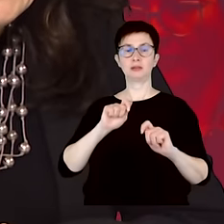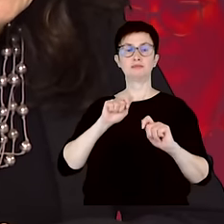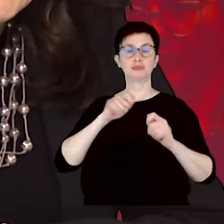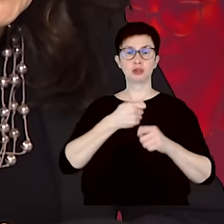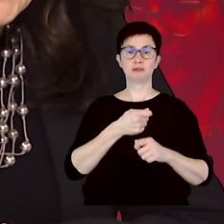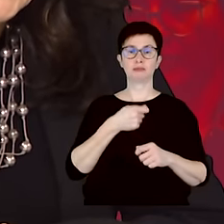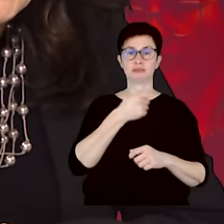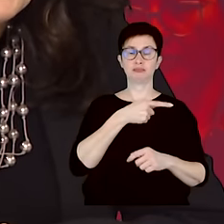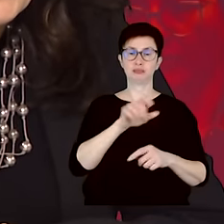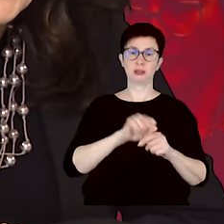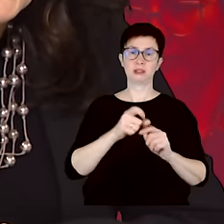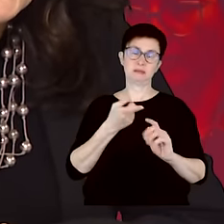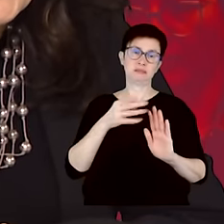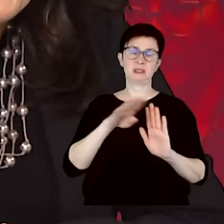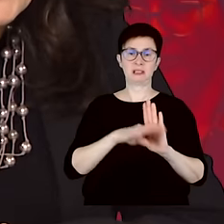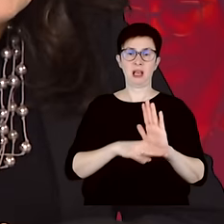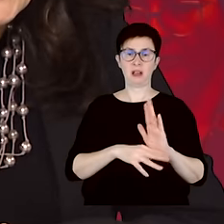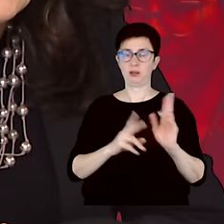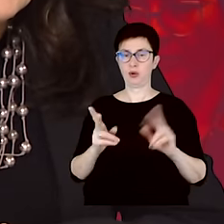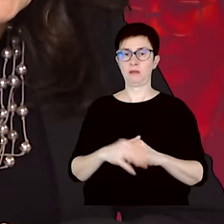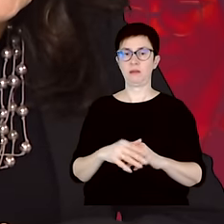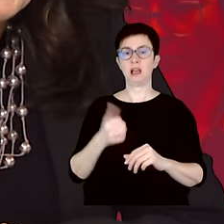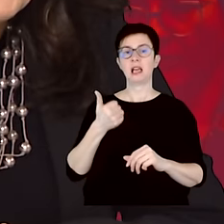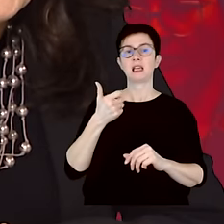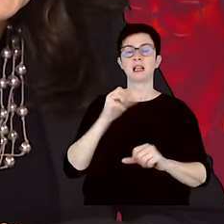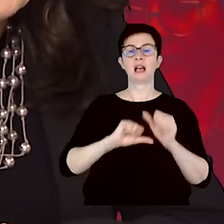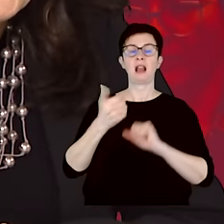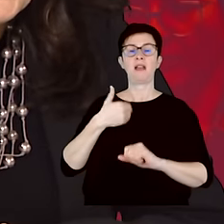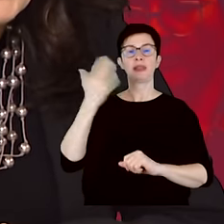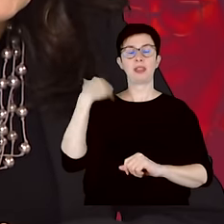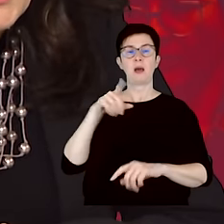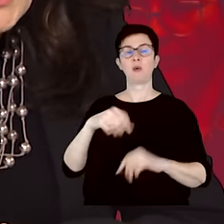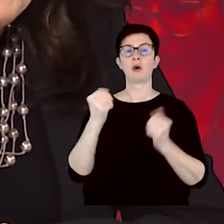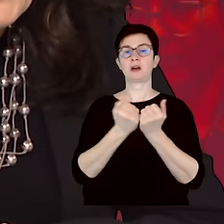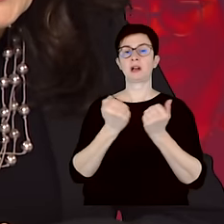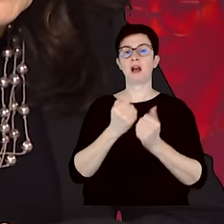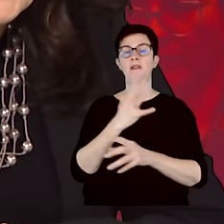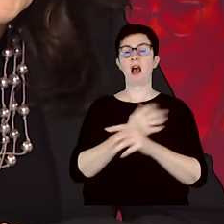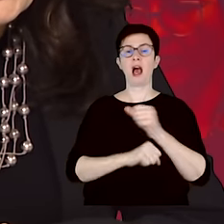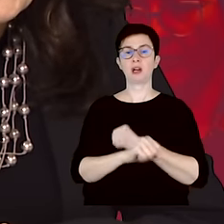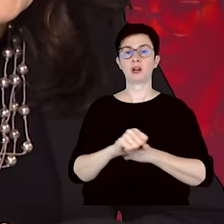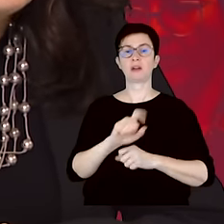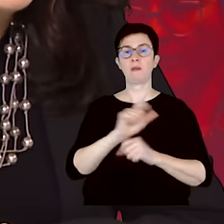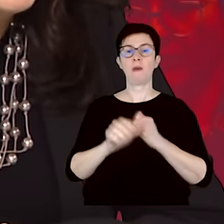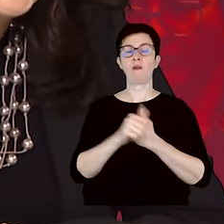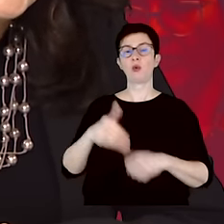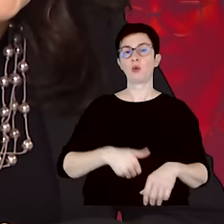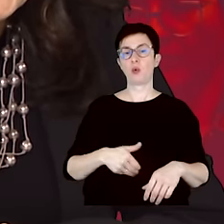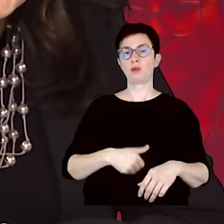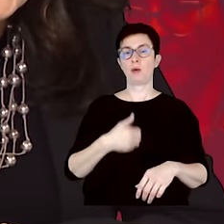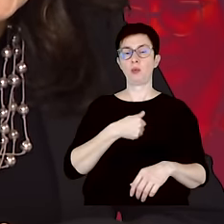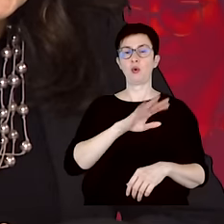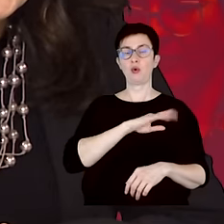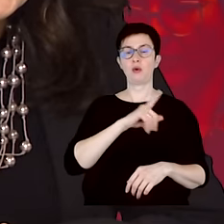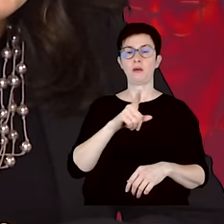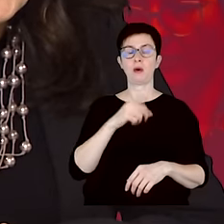że kilka lat temu w areszcie w Krakowie z powodu głodówki umarł rumuński więzień